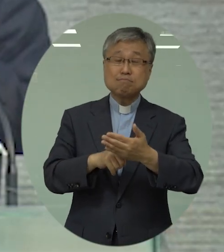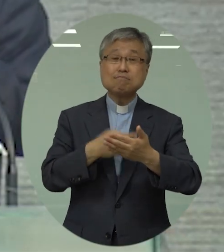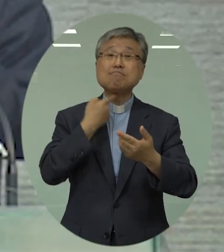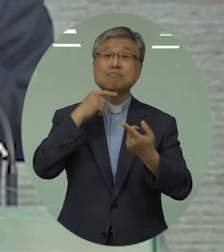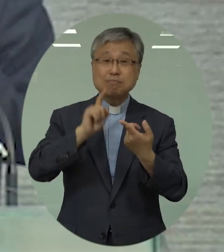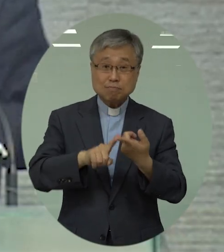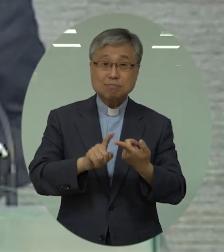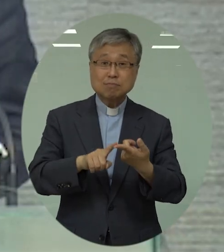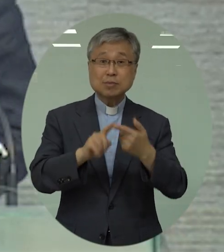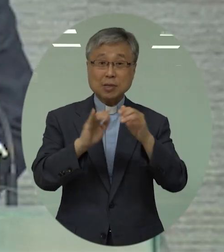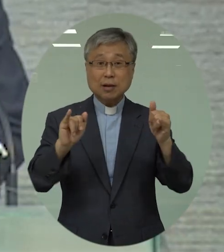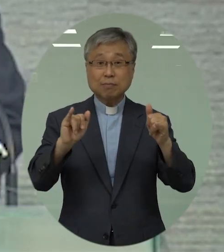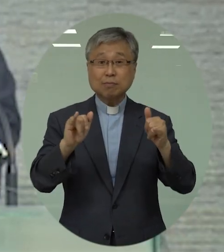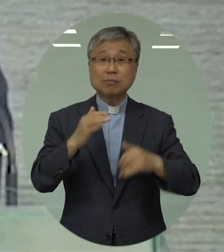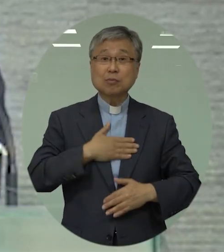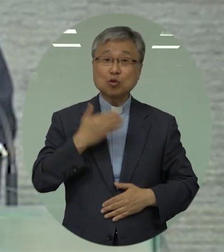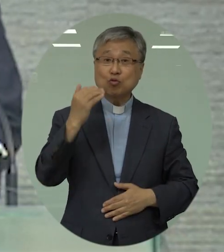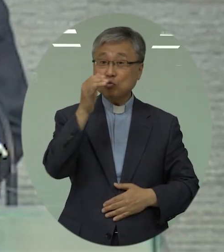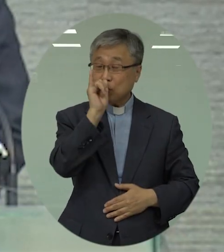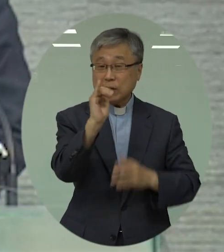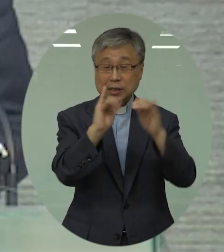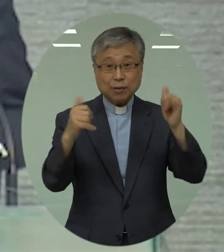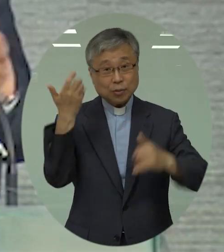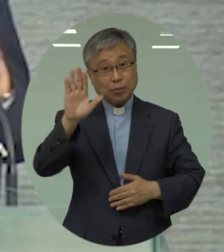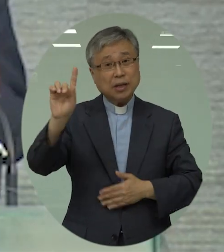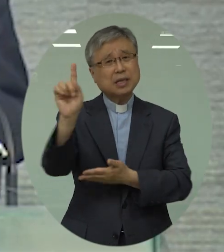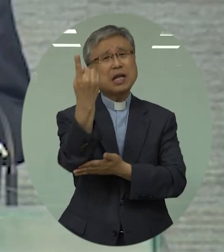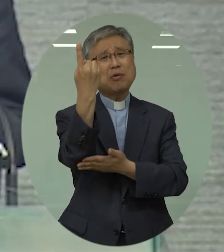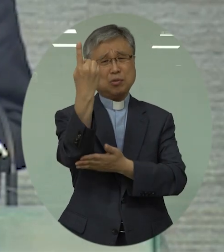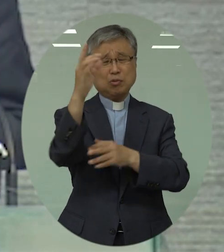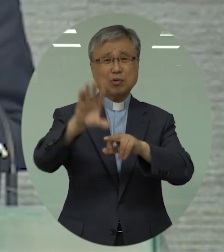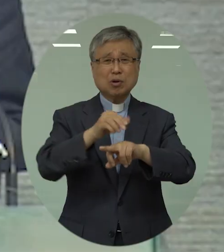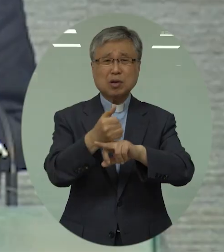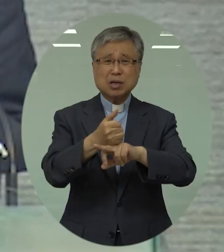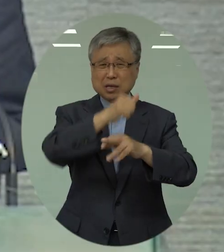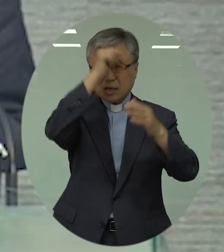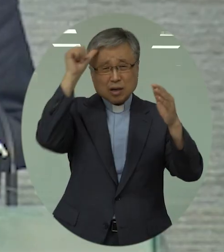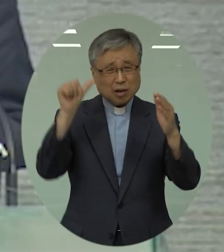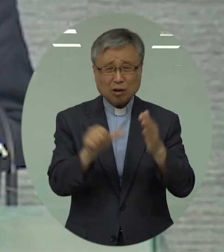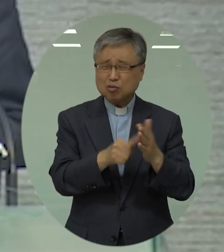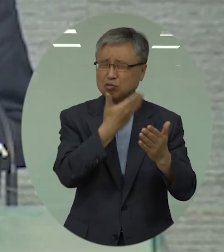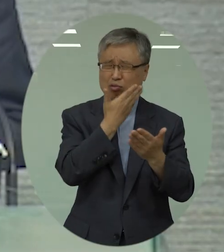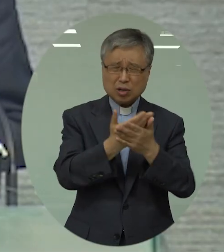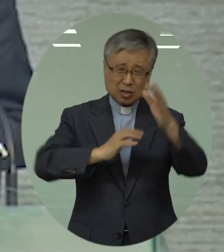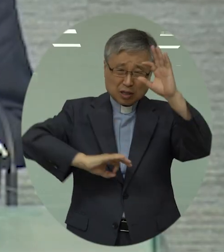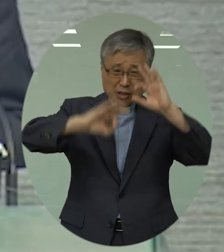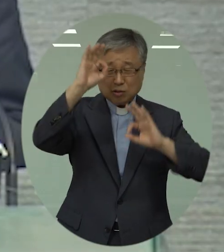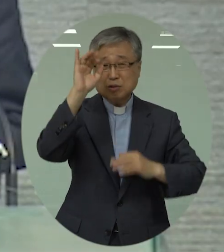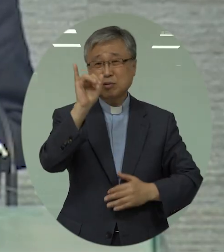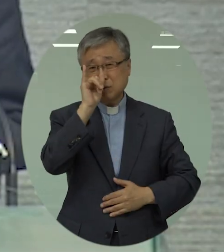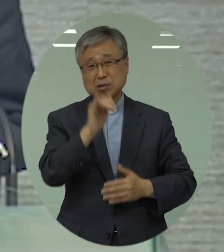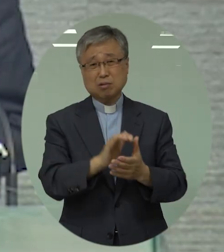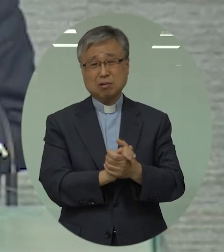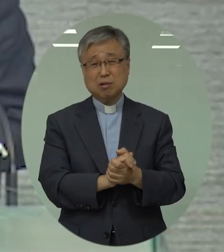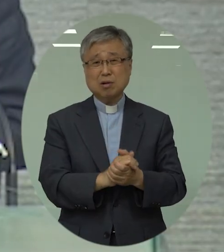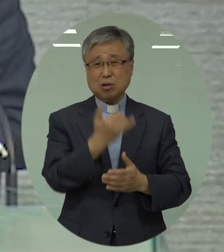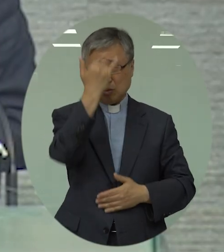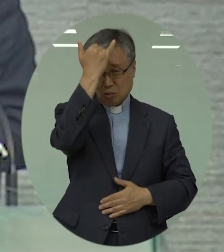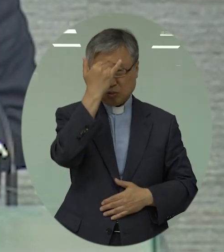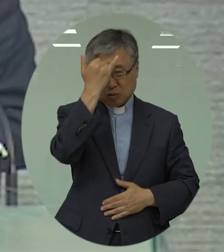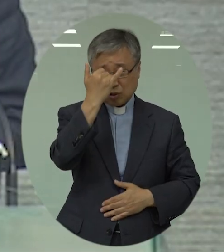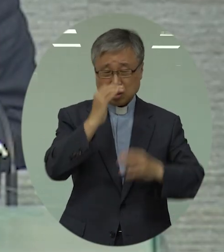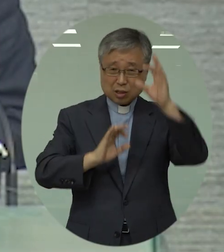너무 좋아했던 훌륭한 사람이지만 다윗의 일생에 중요한 오점이 있었잖아요. 네, 실수를 했단 말이에요. 도덕적인